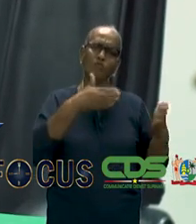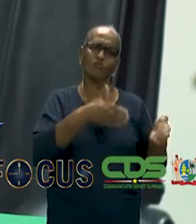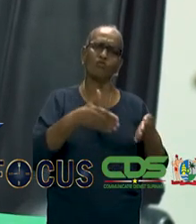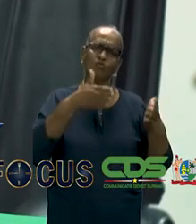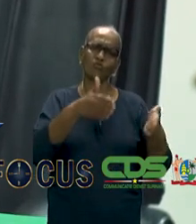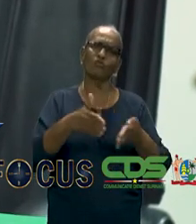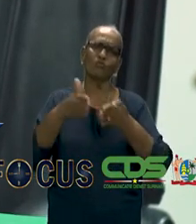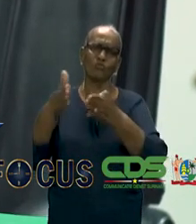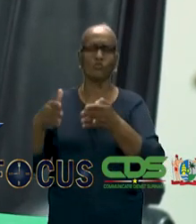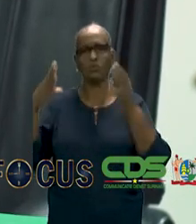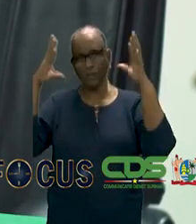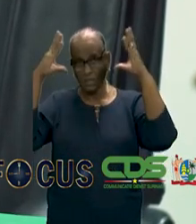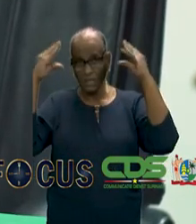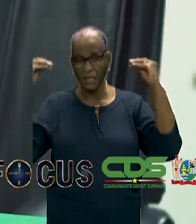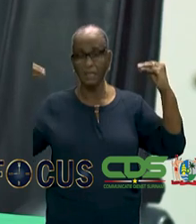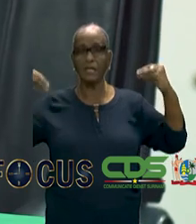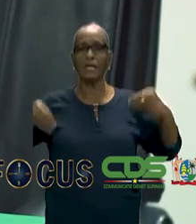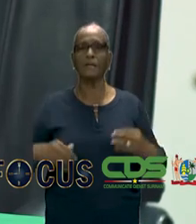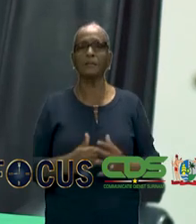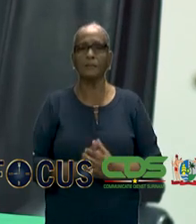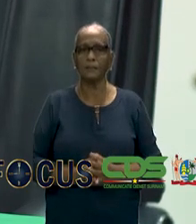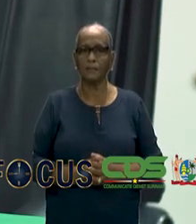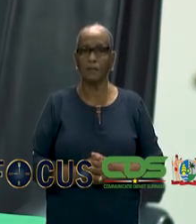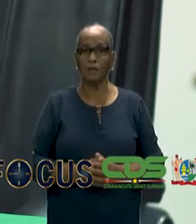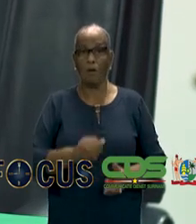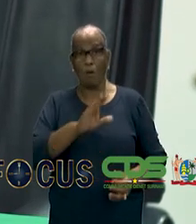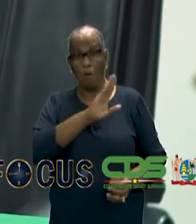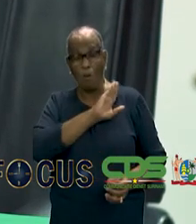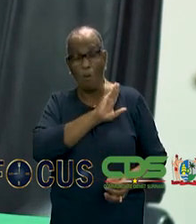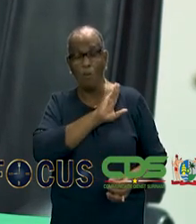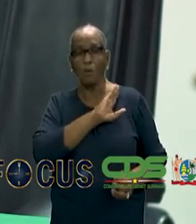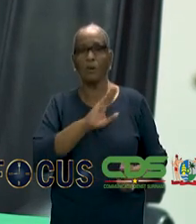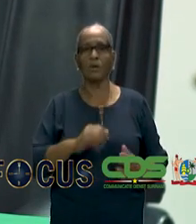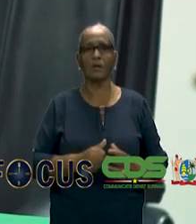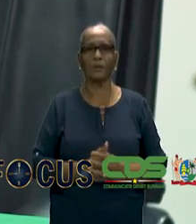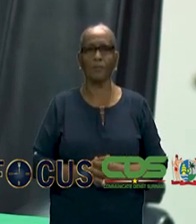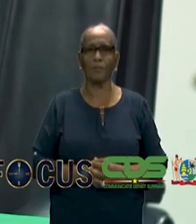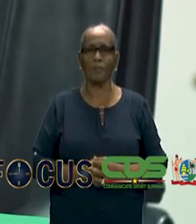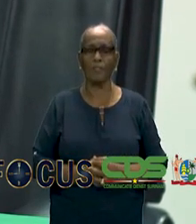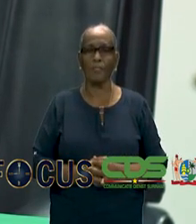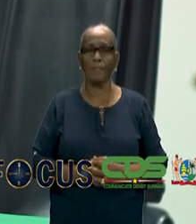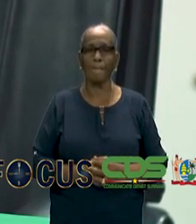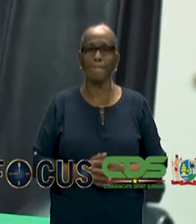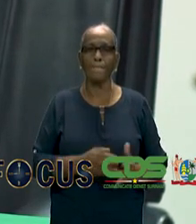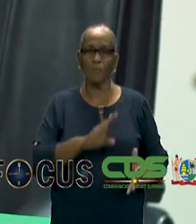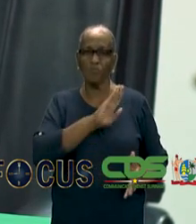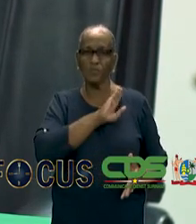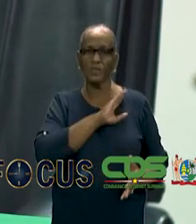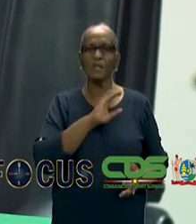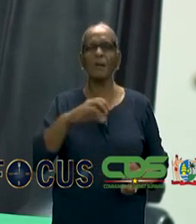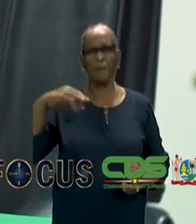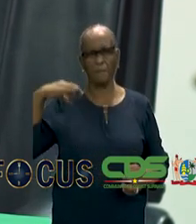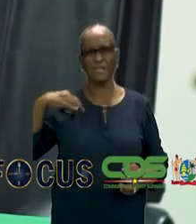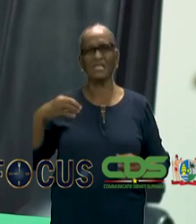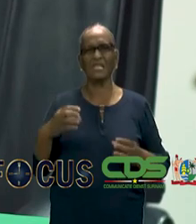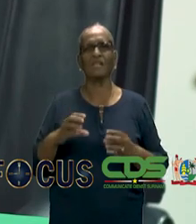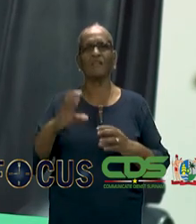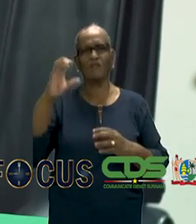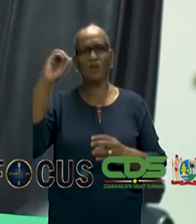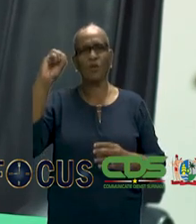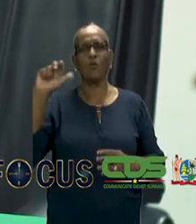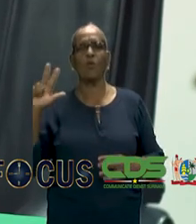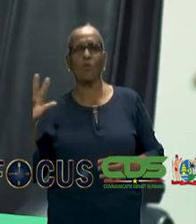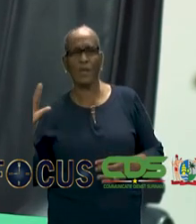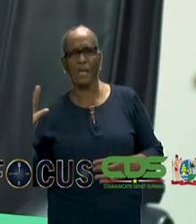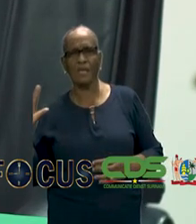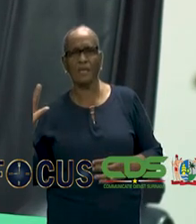Nederland. Dat was meer vanwege het beleidsprogramma dat ik heb bij het ministerie van Openbare Werken. Een van de hoofdstukken zegt dat we